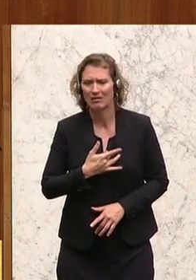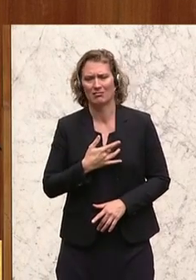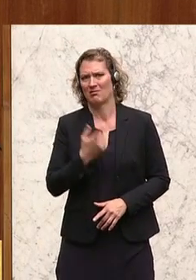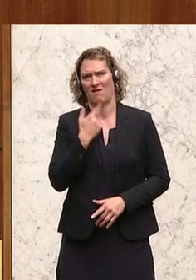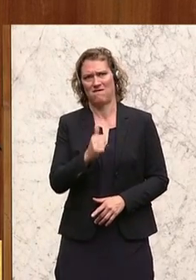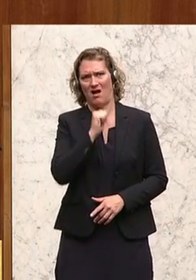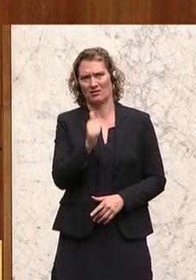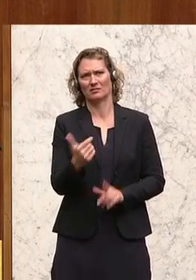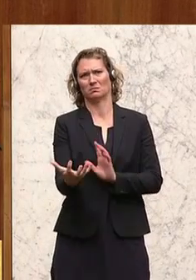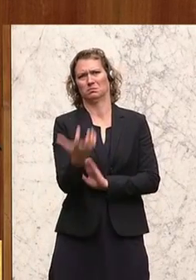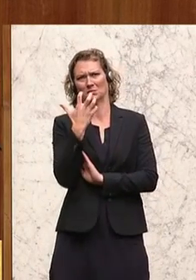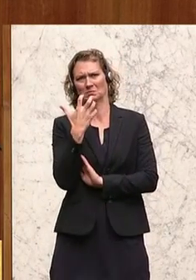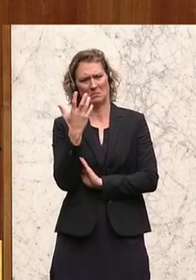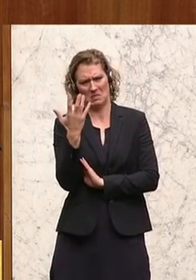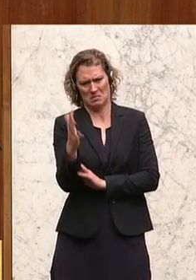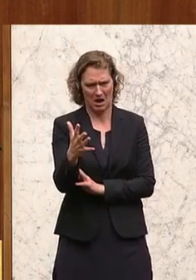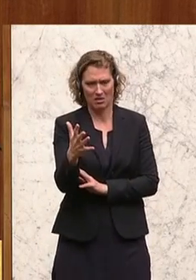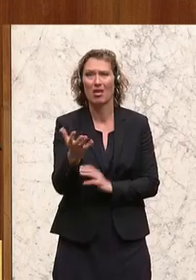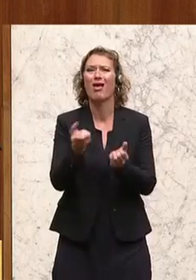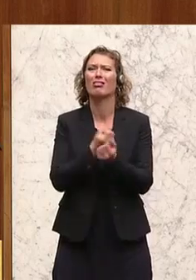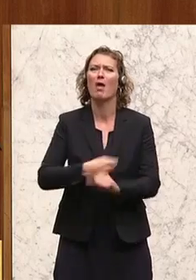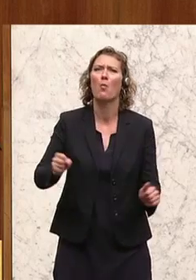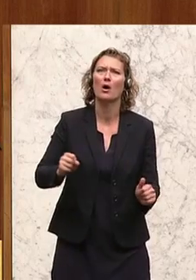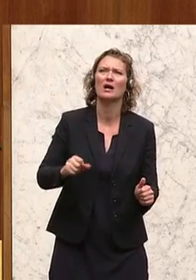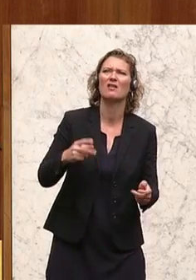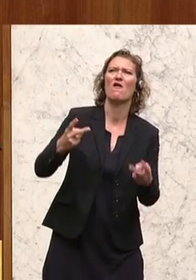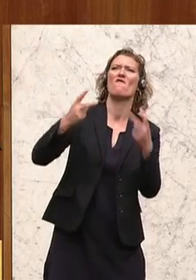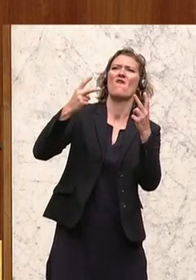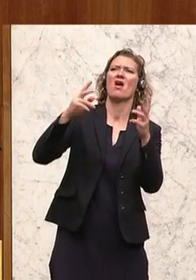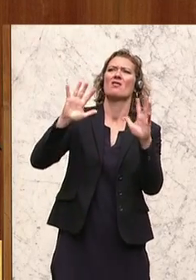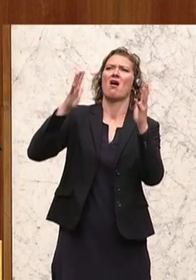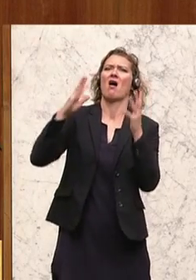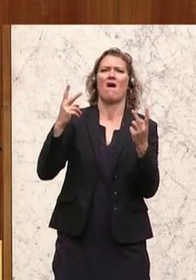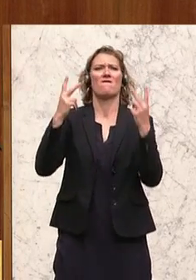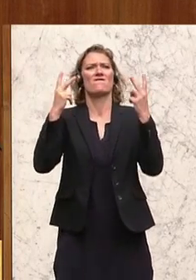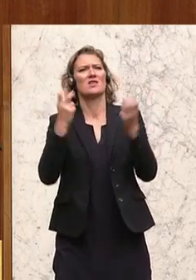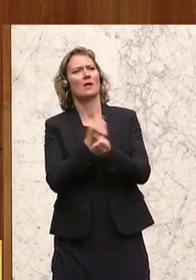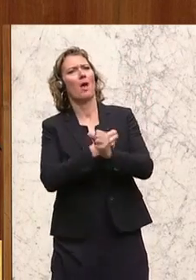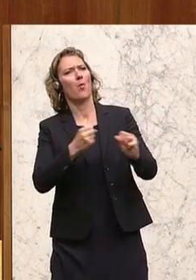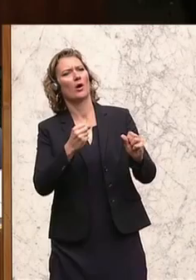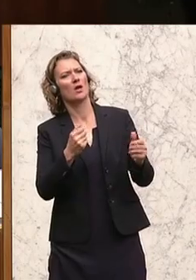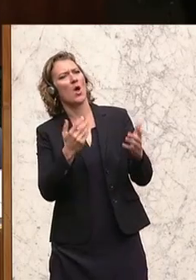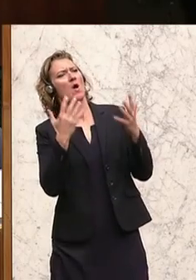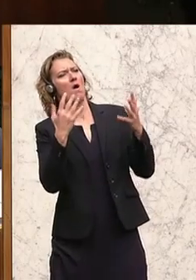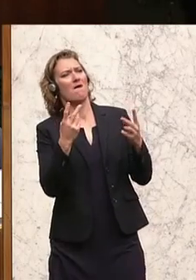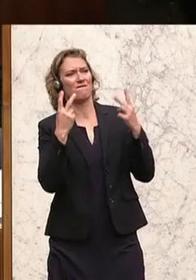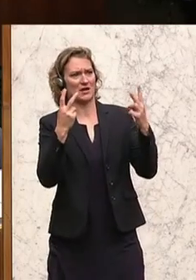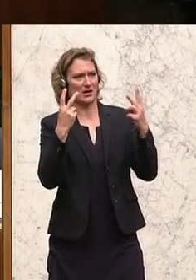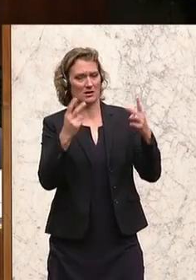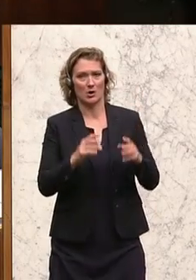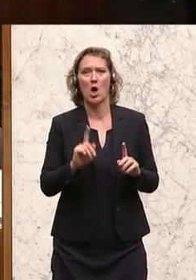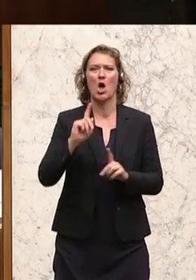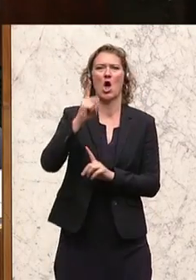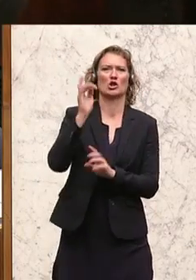sagen. Von Ihnen alleine. Dass Demokratie das höchste Gut ist. Weil Demokratie das höchste Gut ist, Herr Kollege